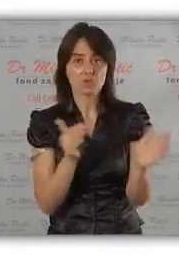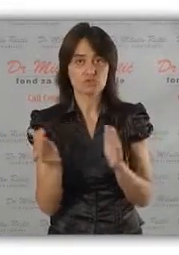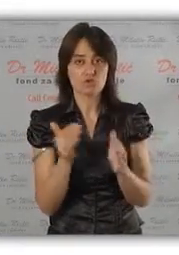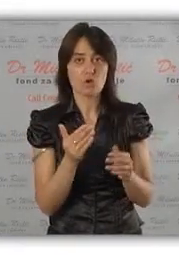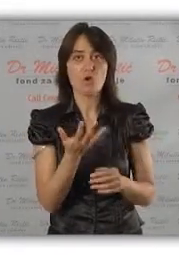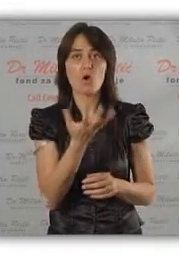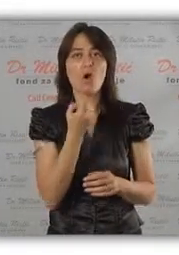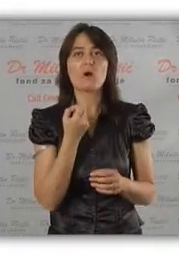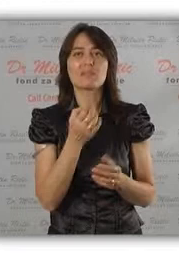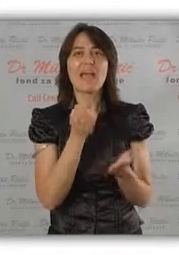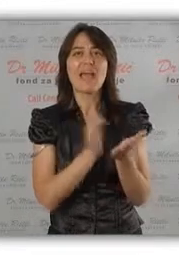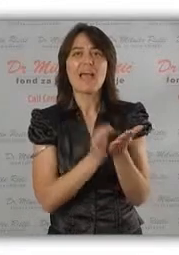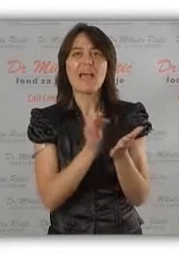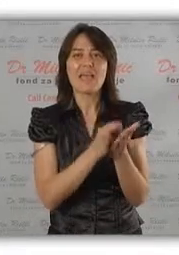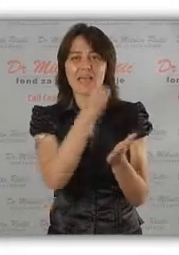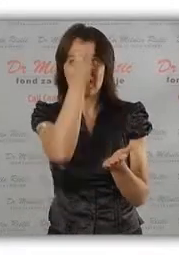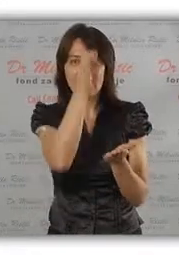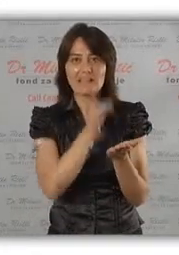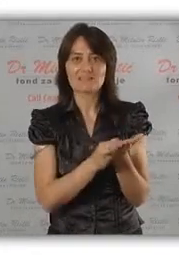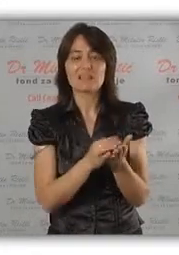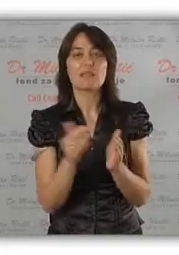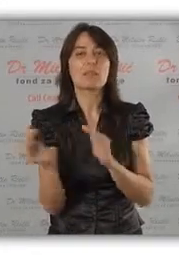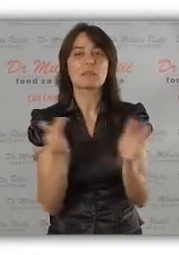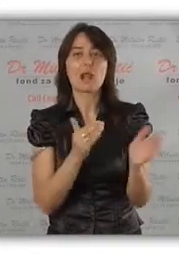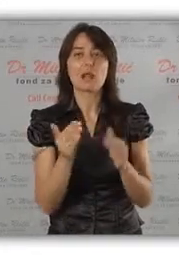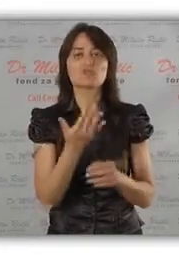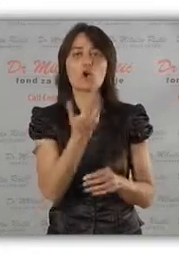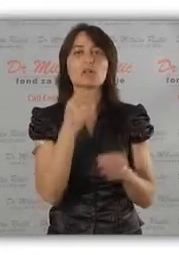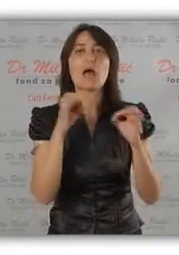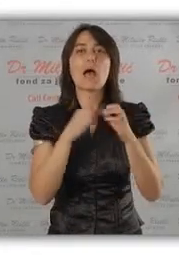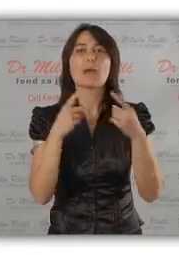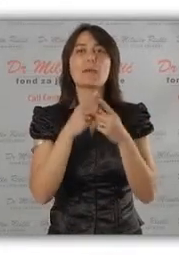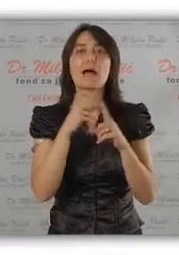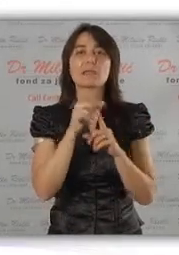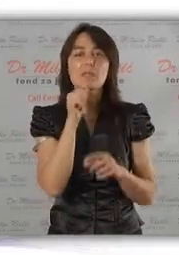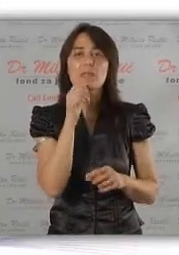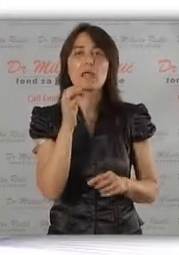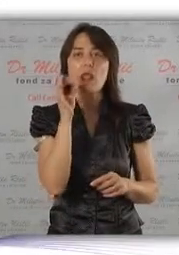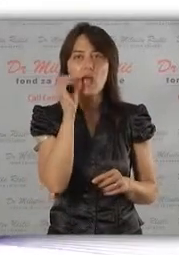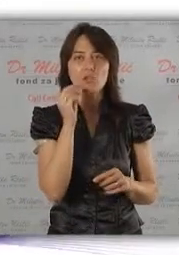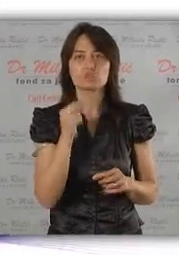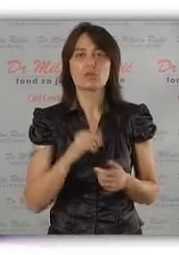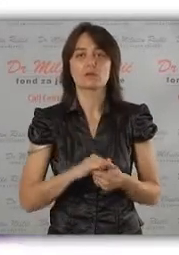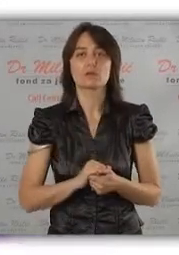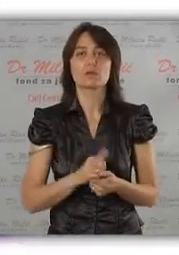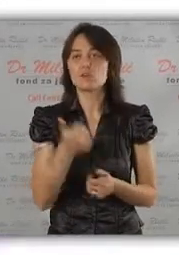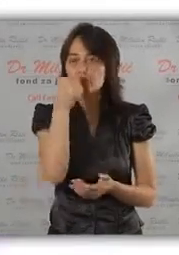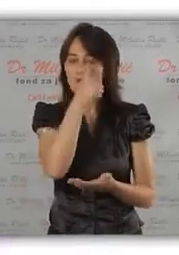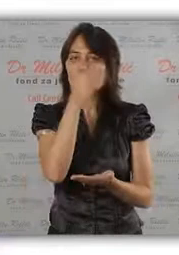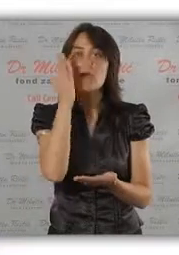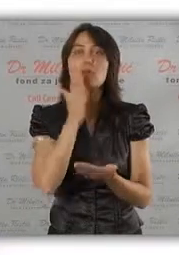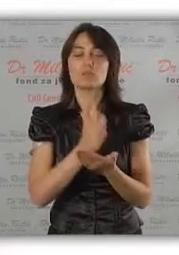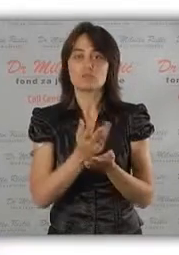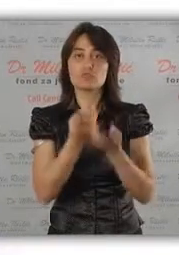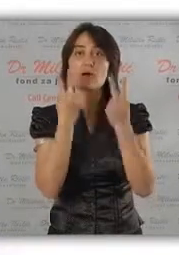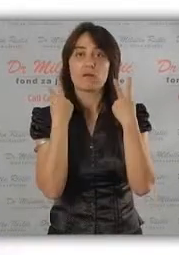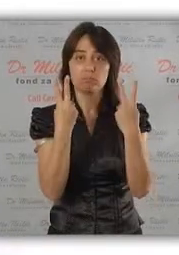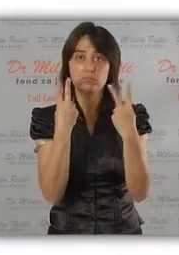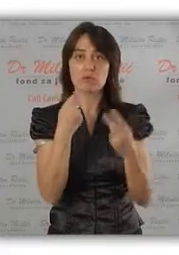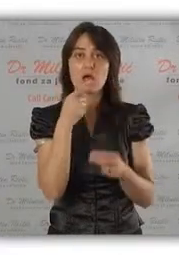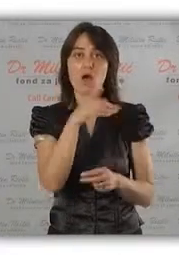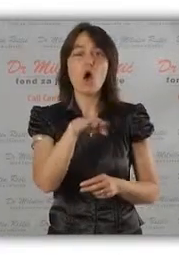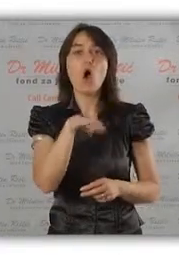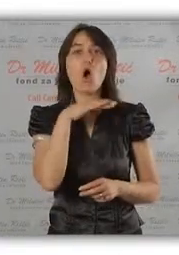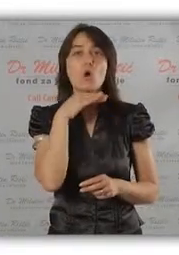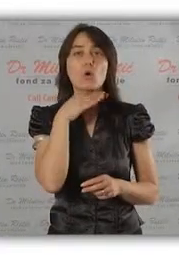sojino brašno, brašno od kestena, brašno od badema i lešnik. Što se